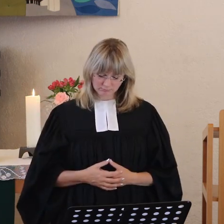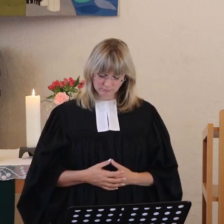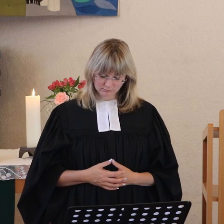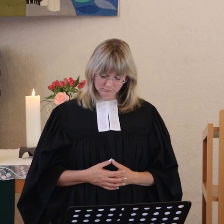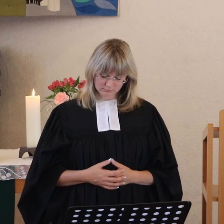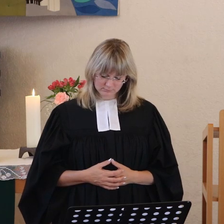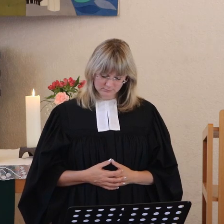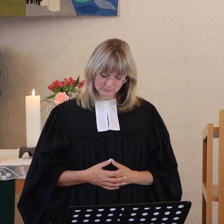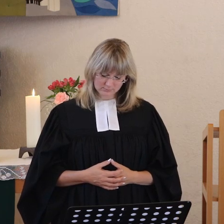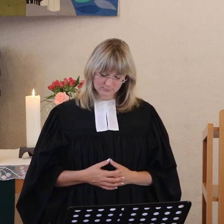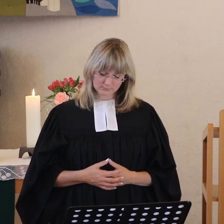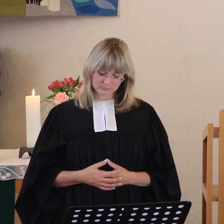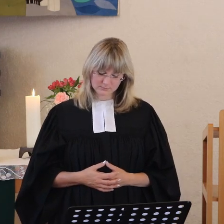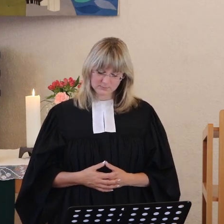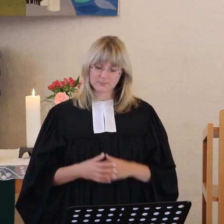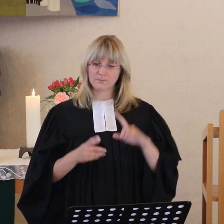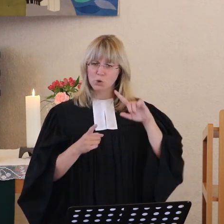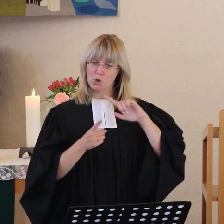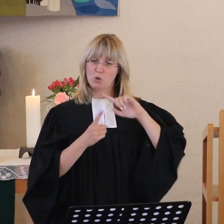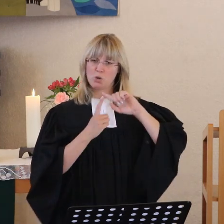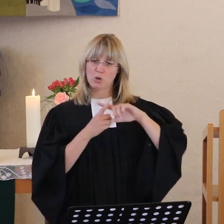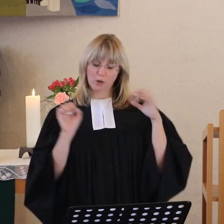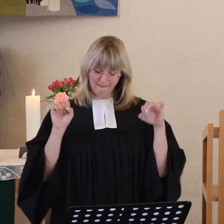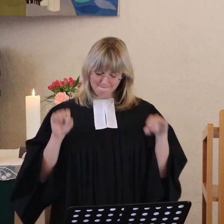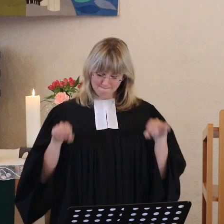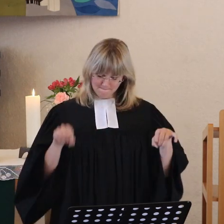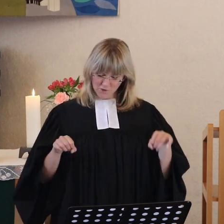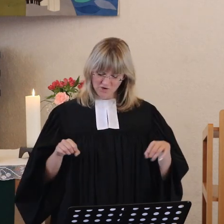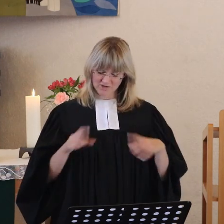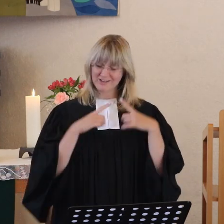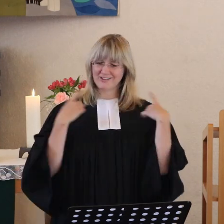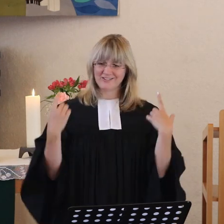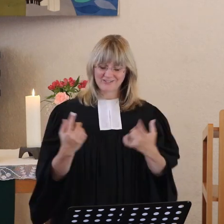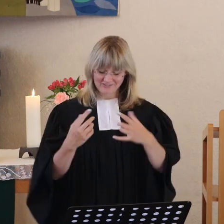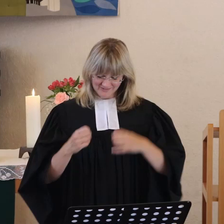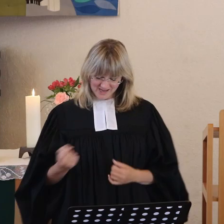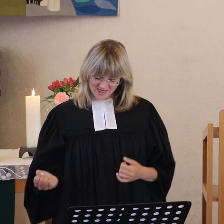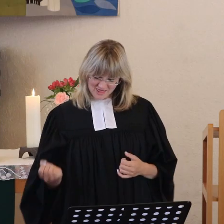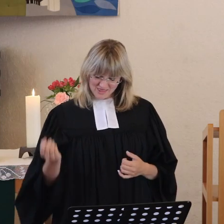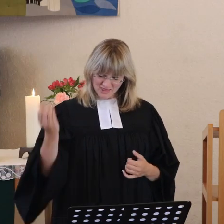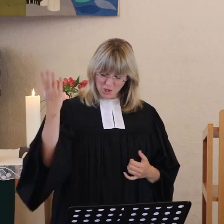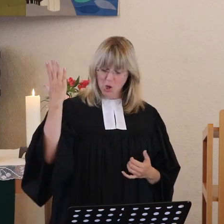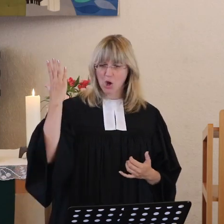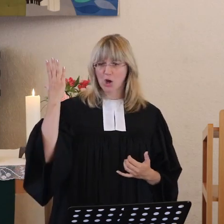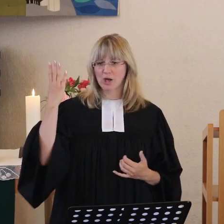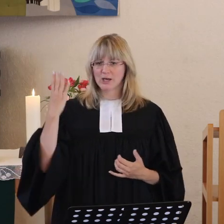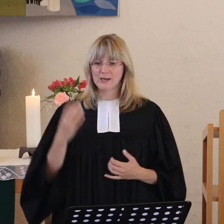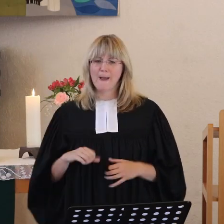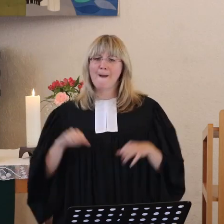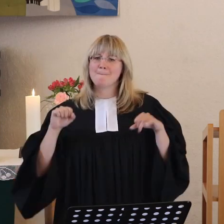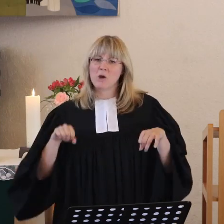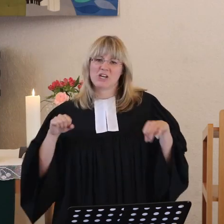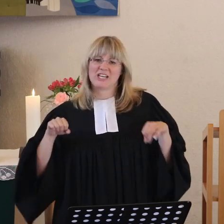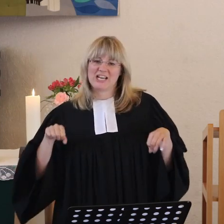Was, wenn wir das Leben feiern würden, weil wir Jesus als den Auferstandenen in unserer